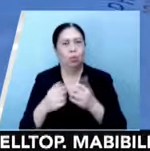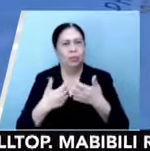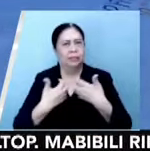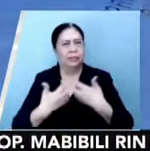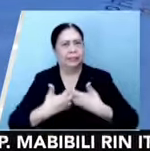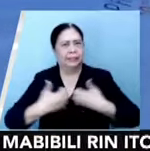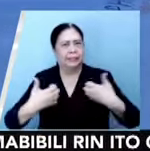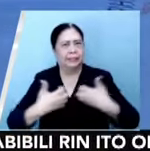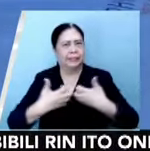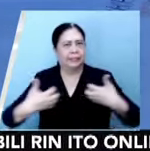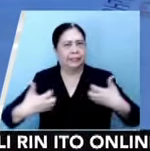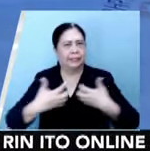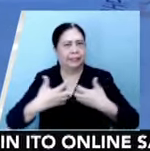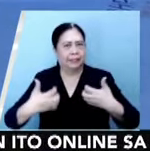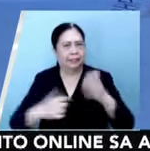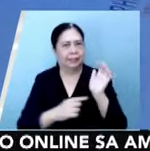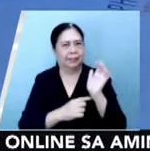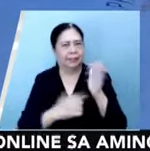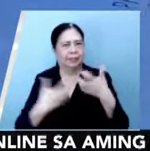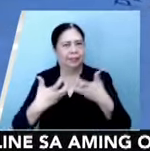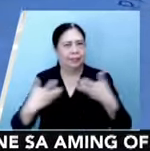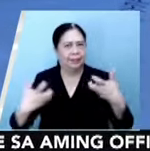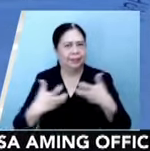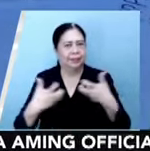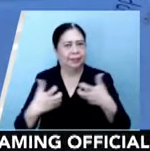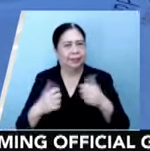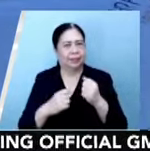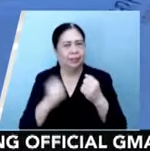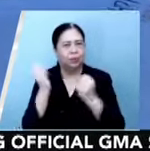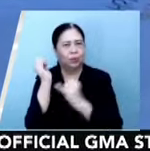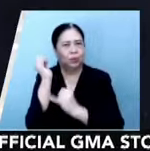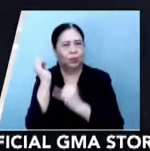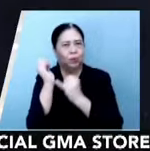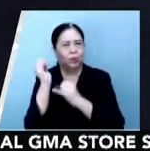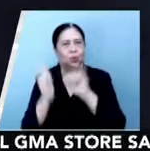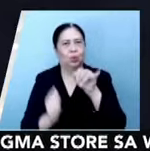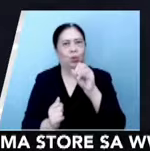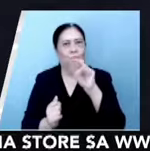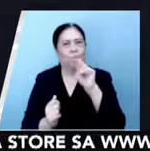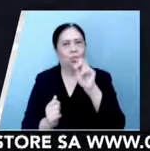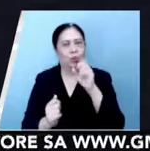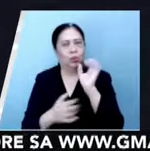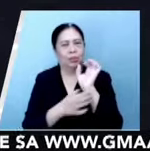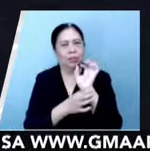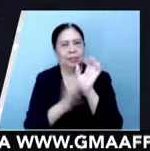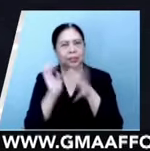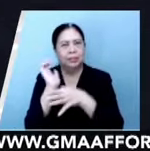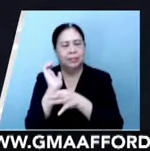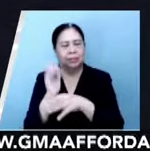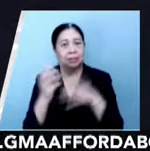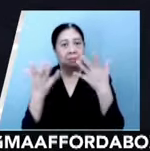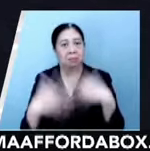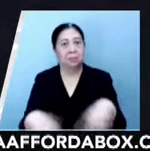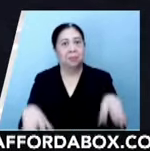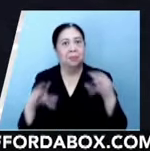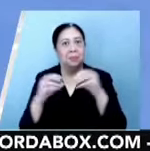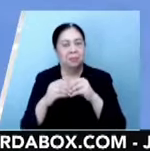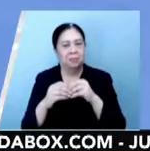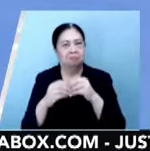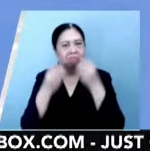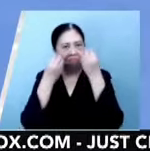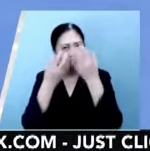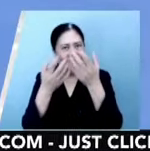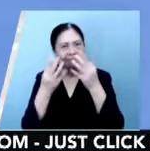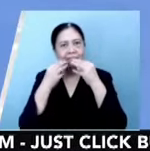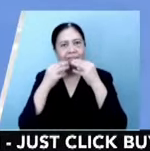po. And syempre yung joints po na i-stretch po siya. Sa aming pagtatapos, nag-iwan ng mensahe si Caloy